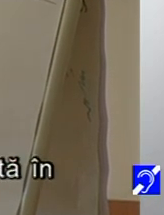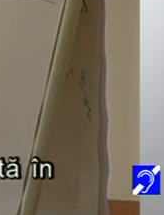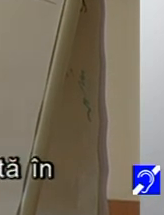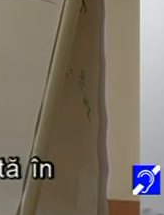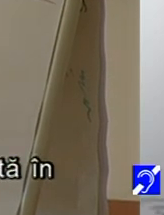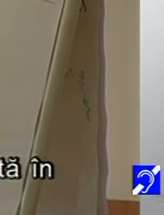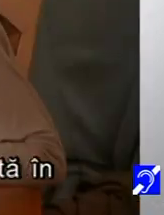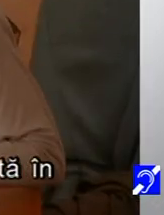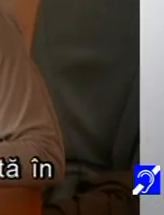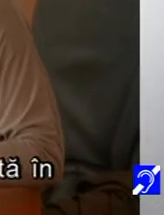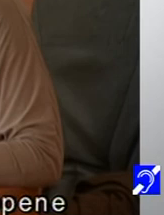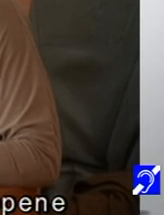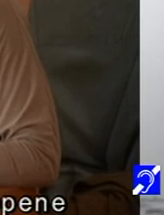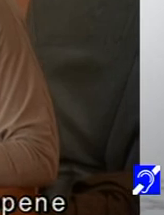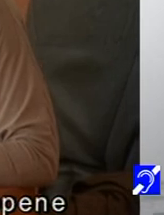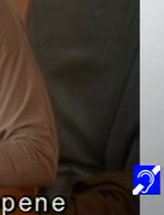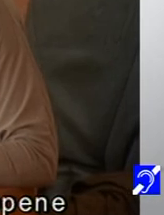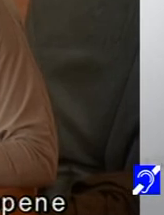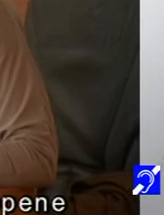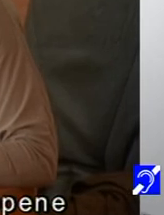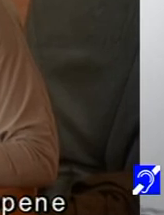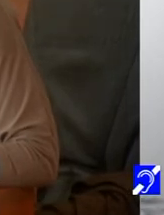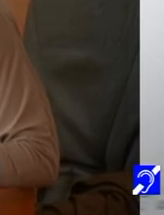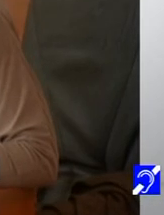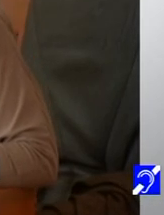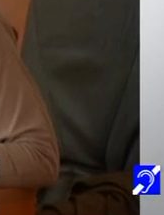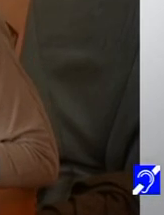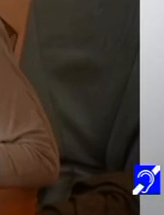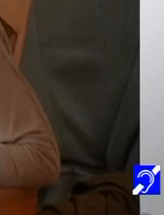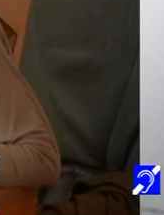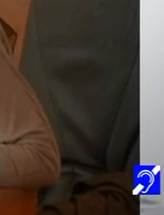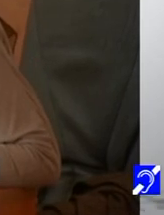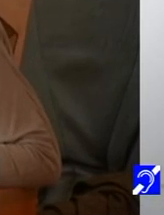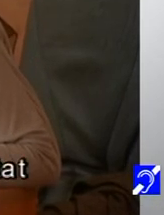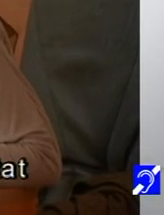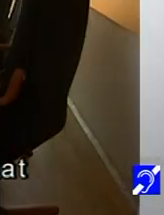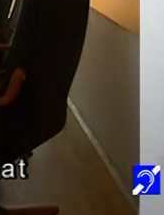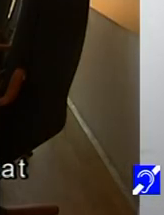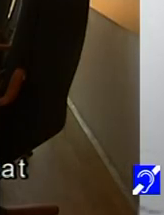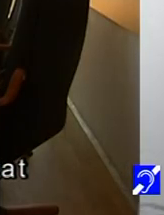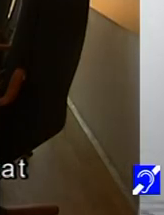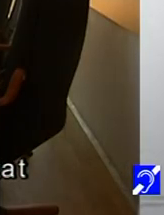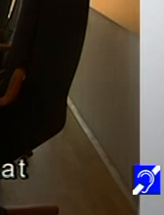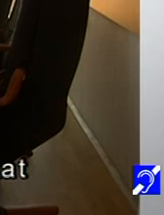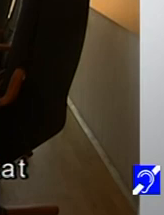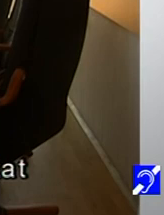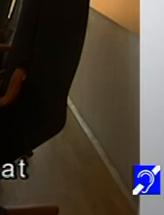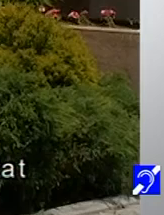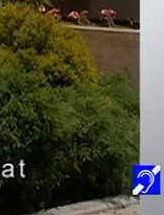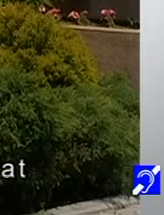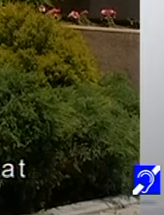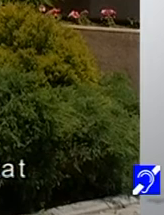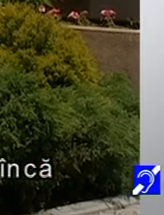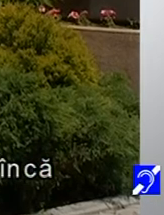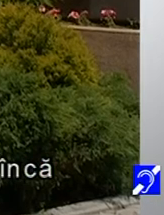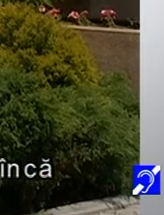im zweiten Jahrgang an der Fakultät für Europastudien der Babesch-Bolyai-Universität in Klausenburg, berichtete über ihre Wahl des Studiums. Ich